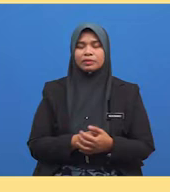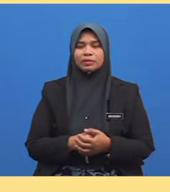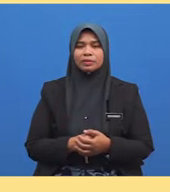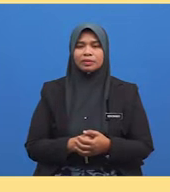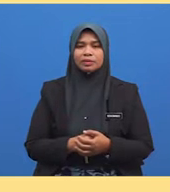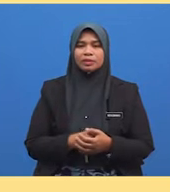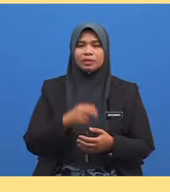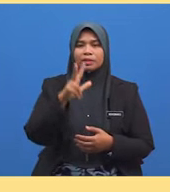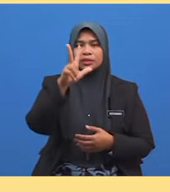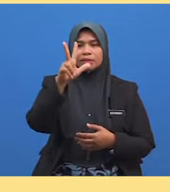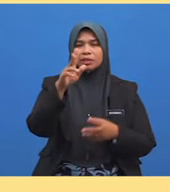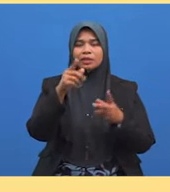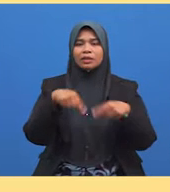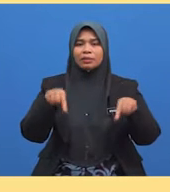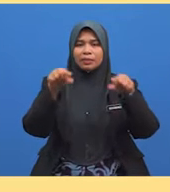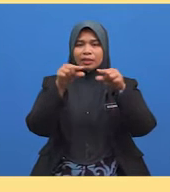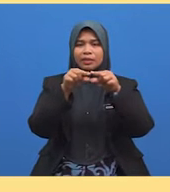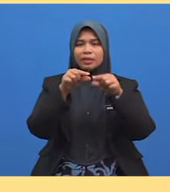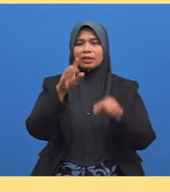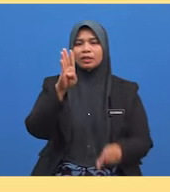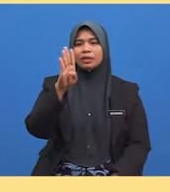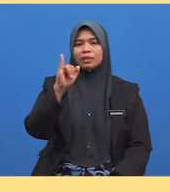nyatakan tiga kepentingan biodiversity.